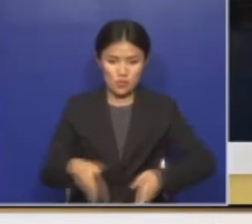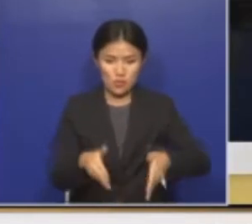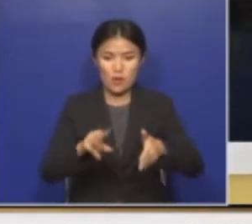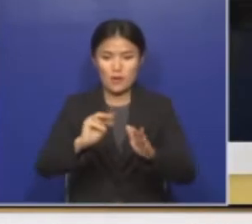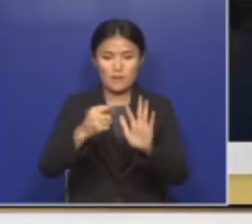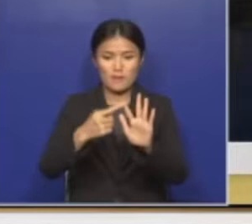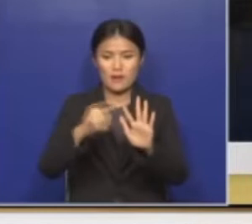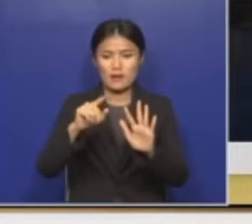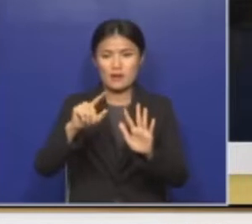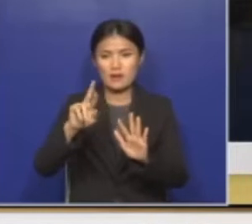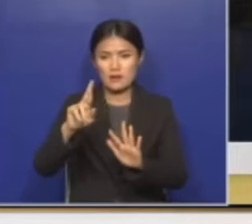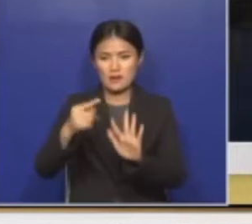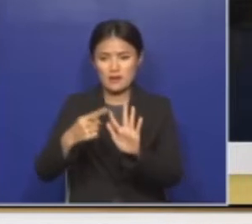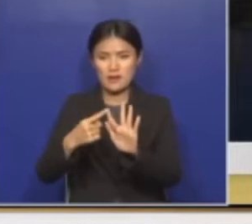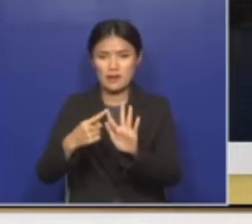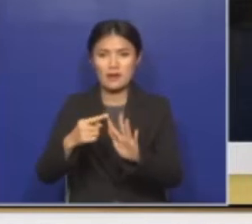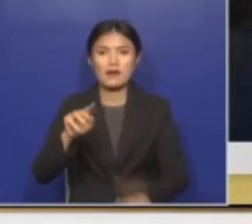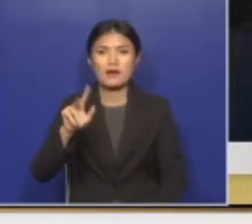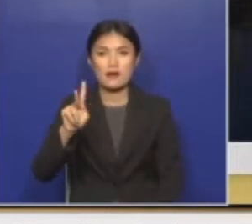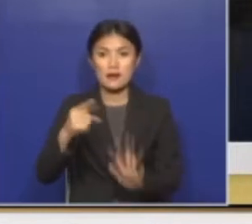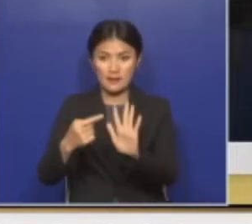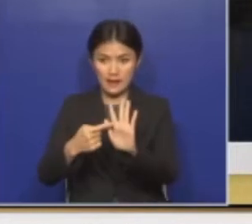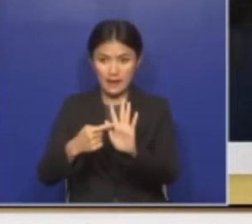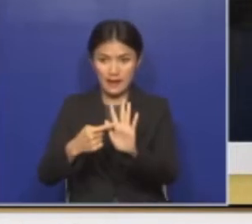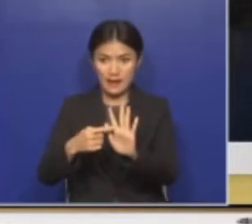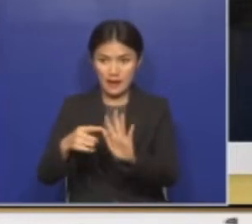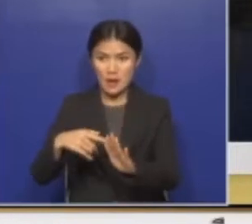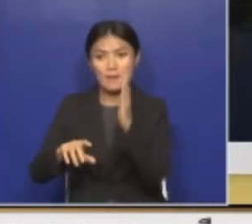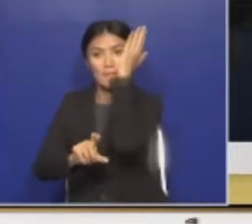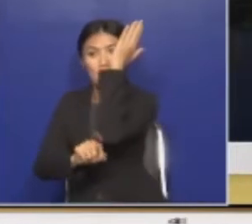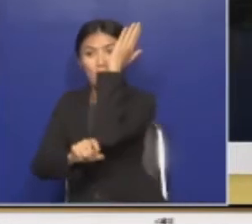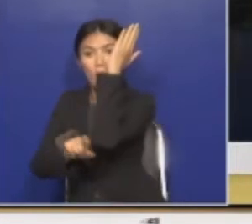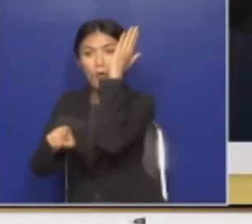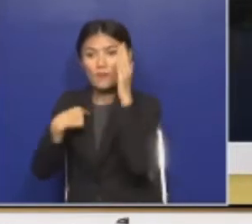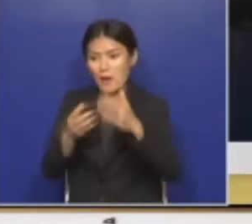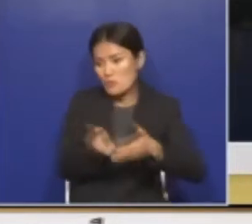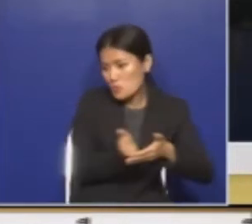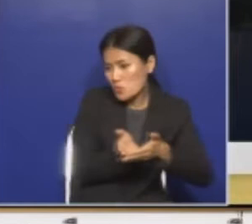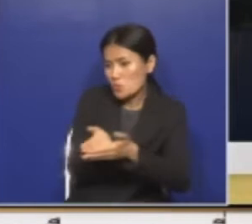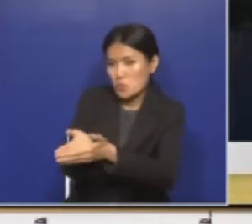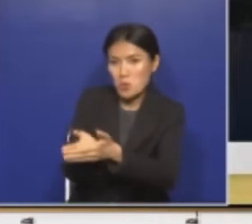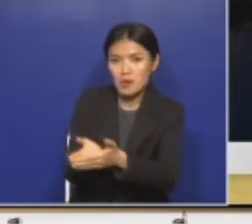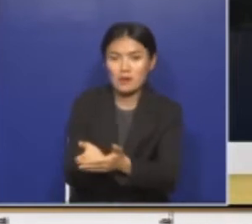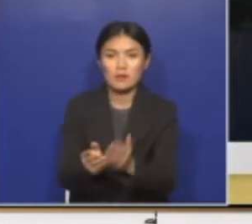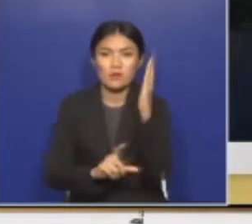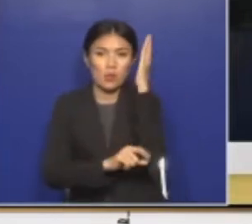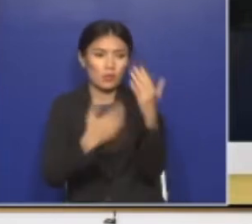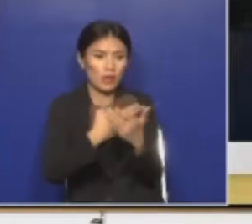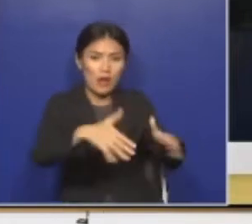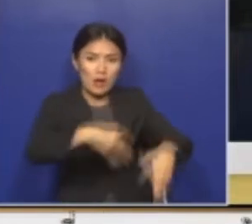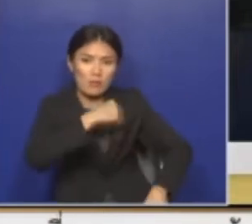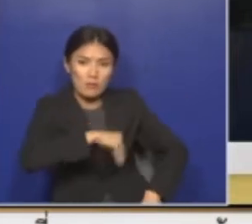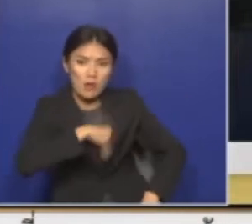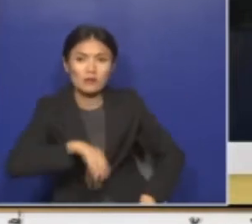ช่องแคบมะละกาทำรายได้ให้กับประเทศสิงคโปร์ 4ล้านบาทต่อปีมันมีช่องแคบที่อินโดนีเซียอีกครับ